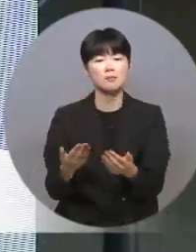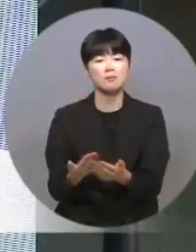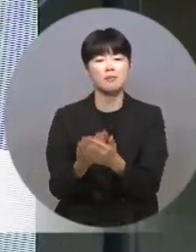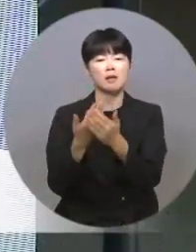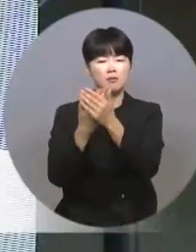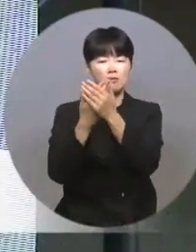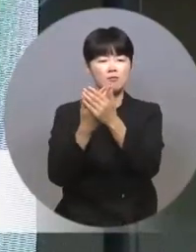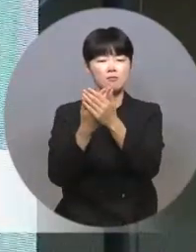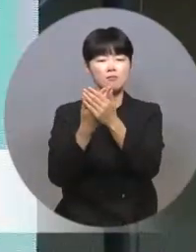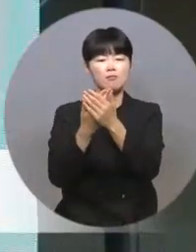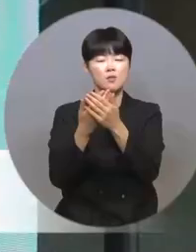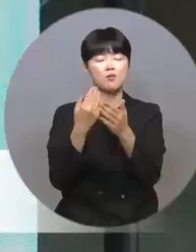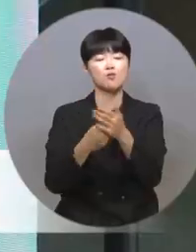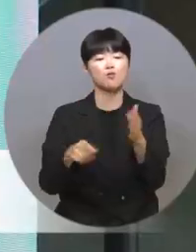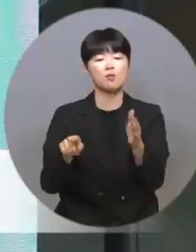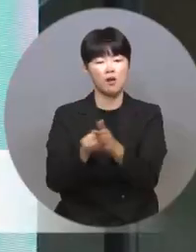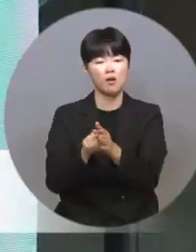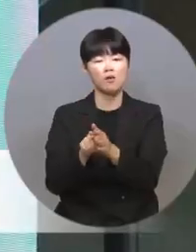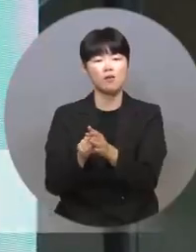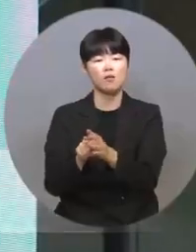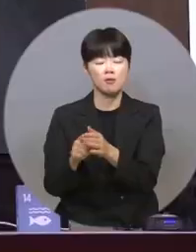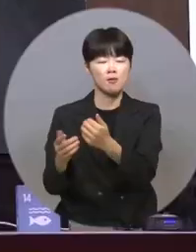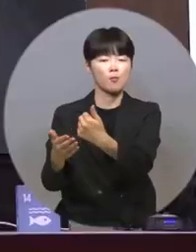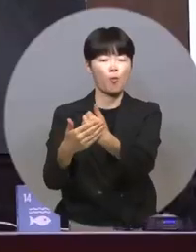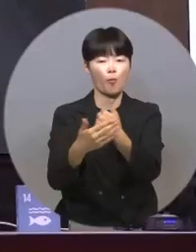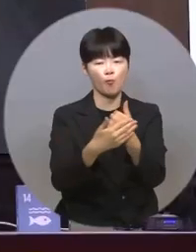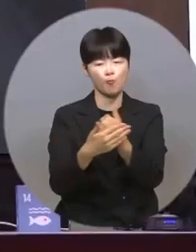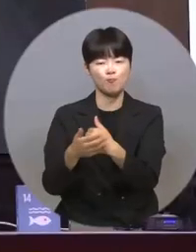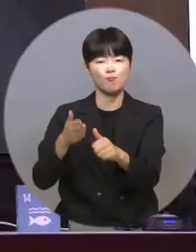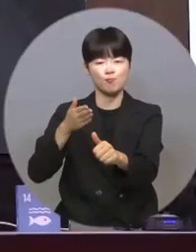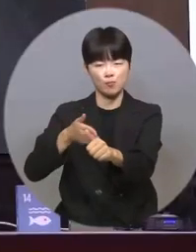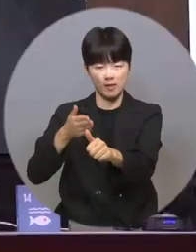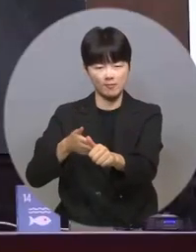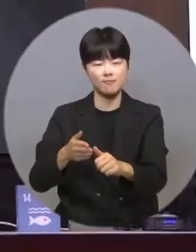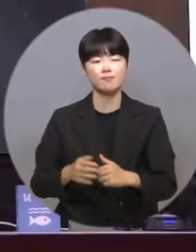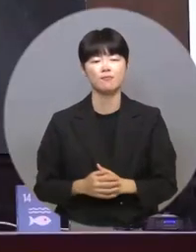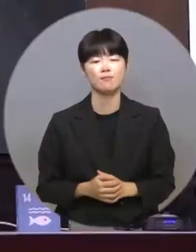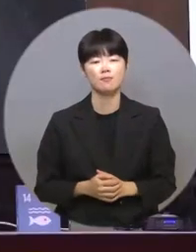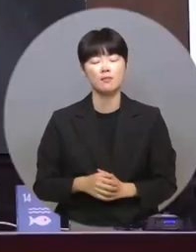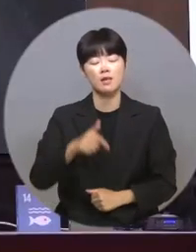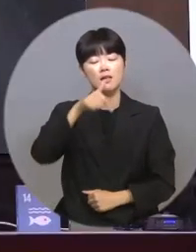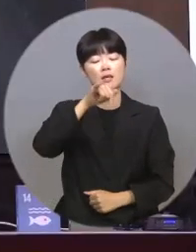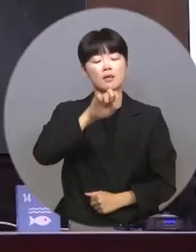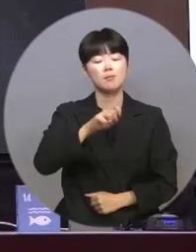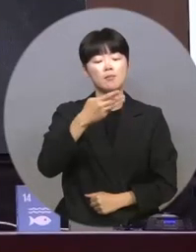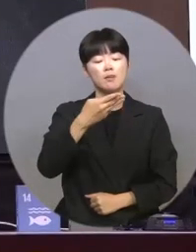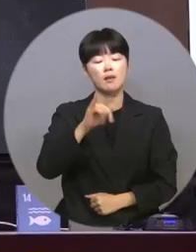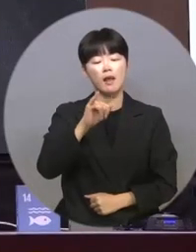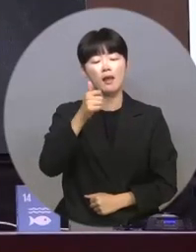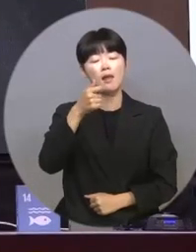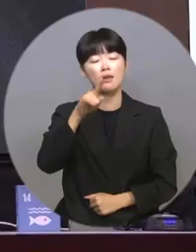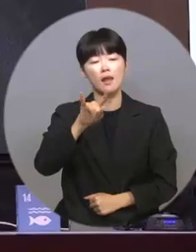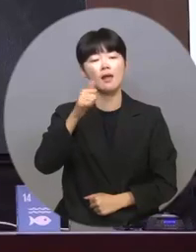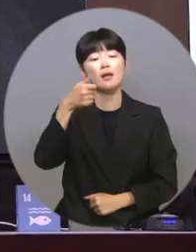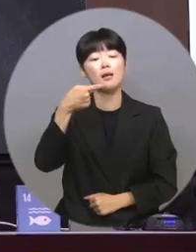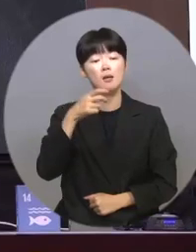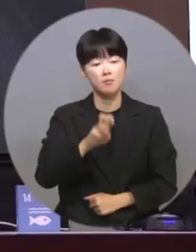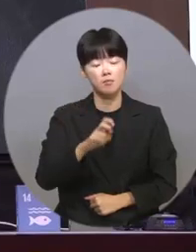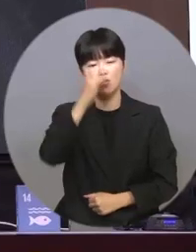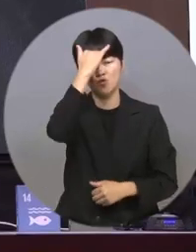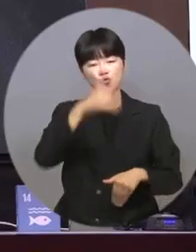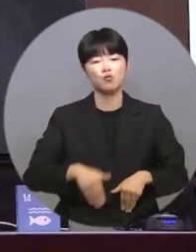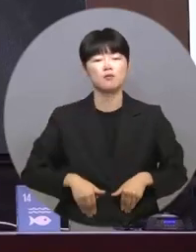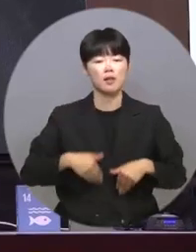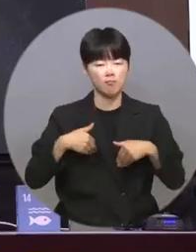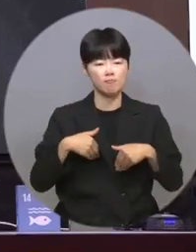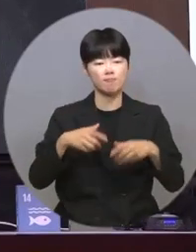힘을 모아주시길 부탁드립니다. 김태흠 충남지사는 에너지, 산업, 일자리 등이